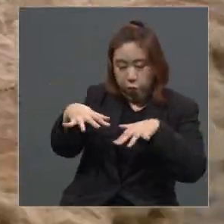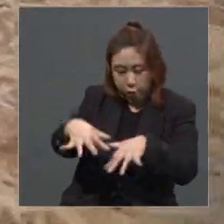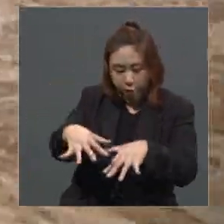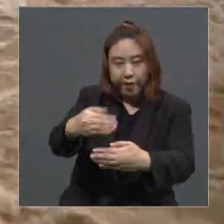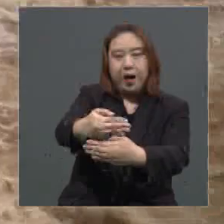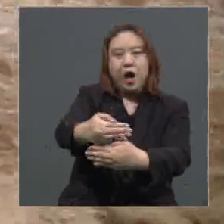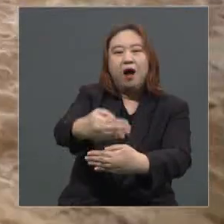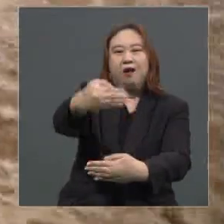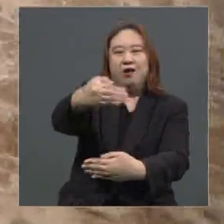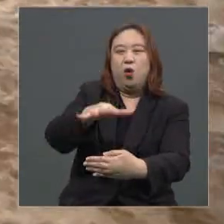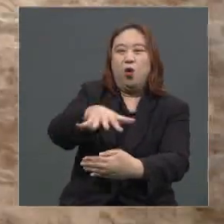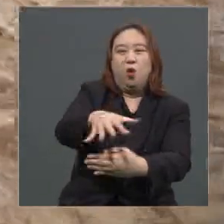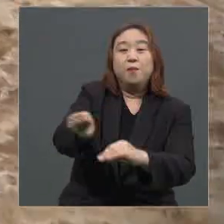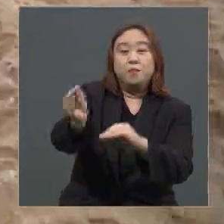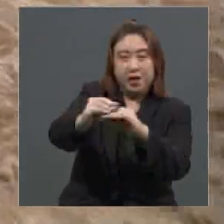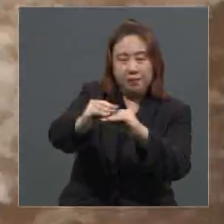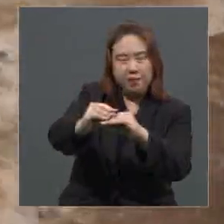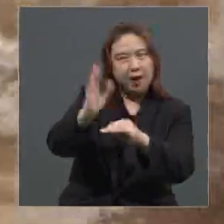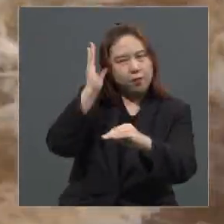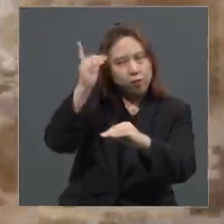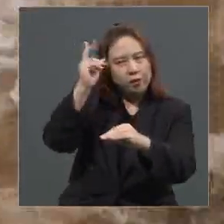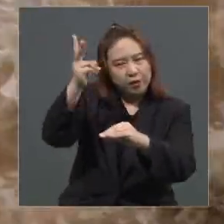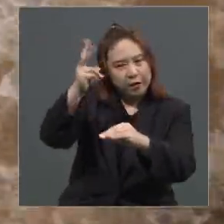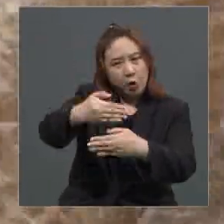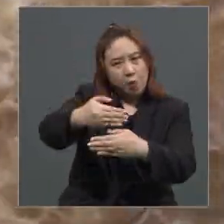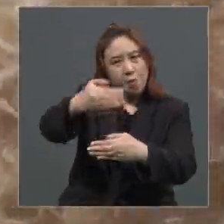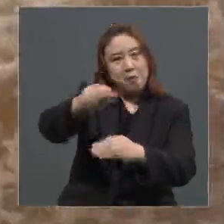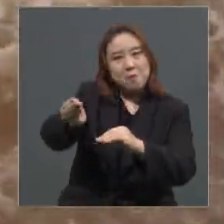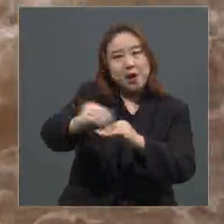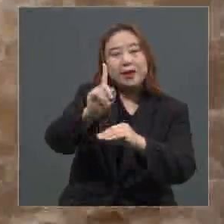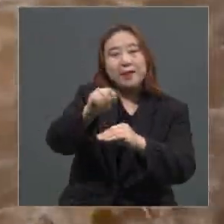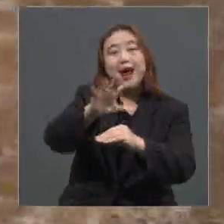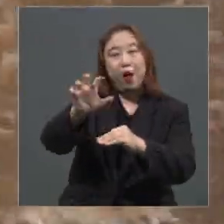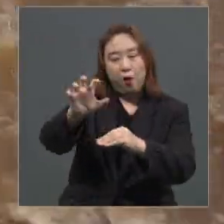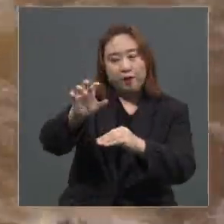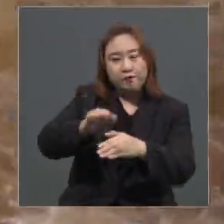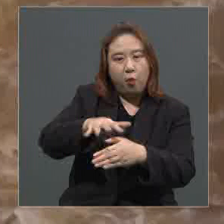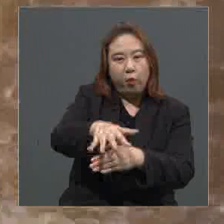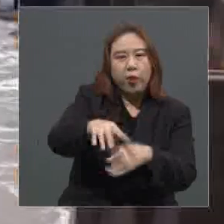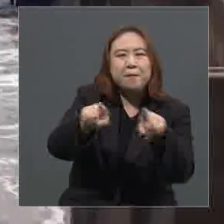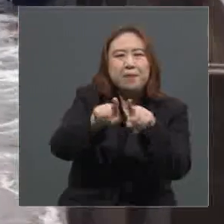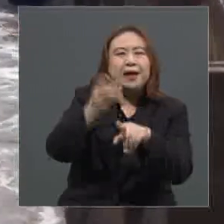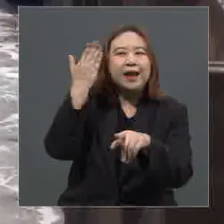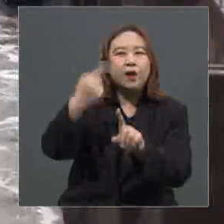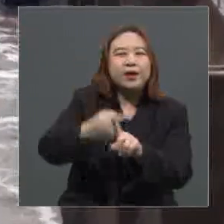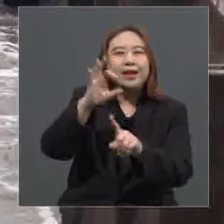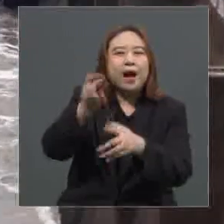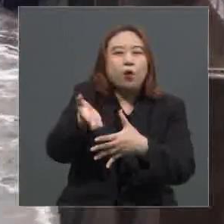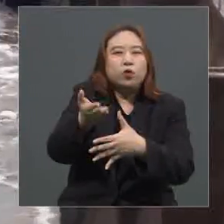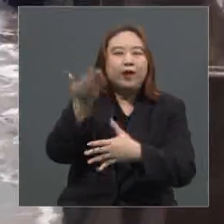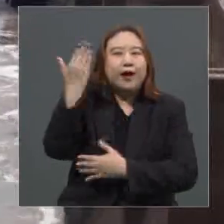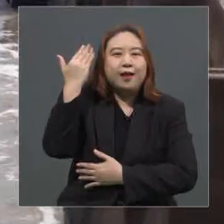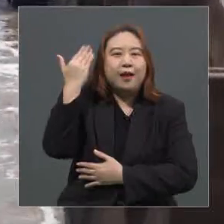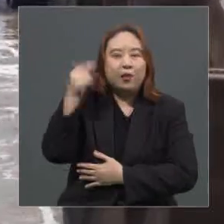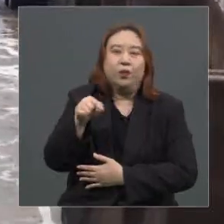วันนี้จะปรับเพิ่มเป็น 1,500 ลูกบาศก์เมตรต่อวินาทีสถานการณ์ก็จะวนไปคล้ายๆเมื่อช่วงต้นเดือนกันยายนพื้นที่ที่